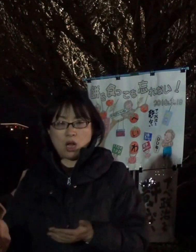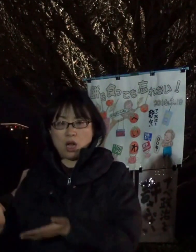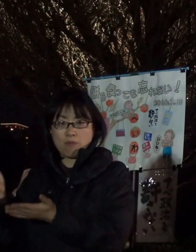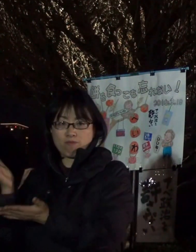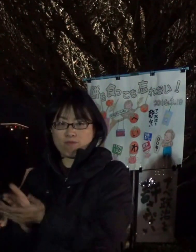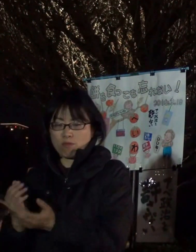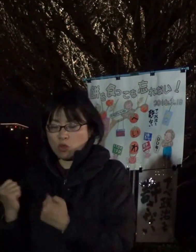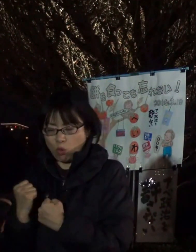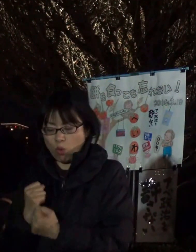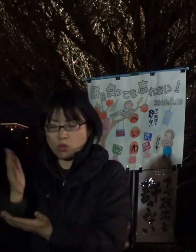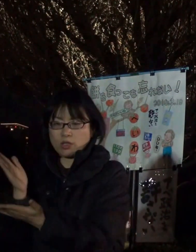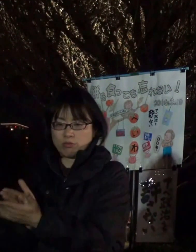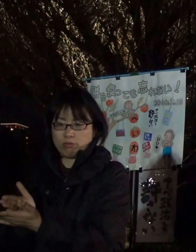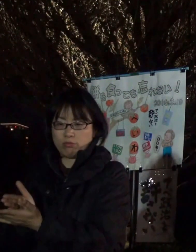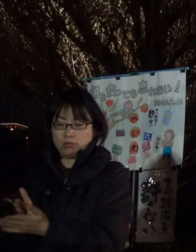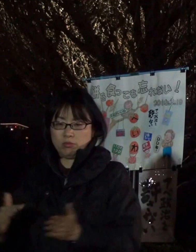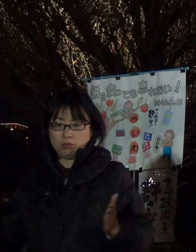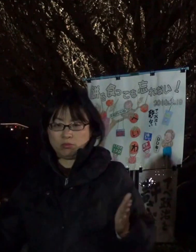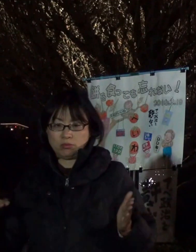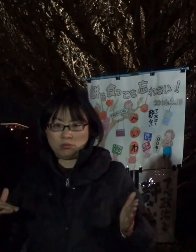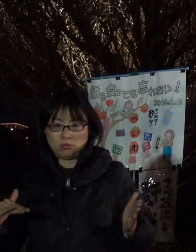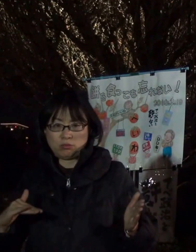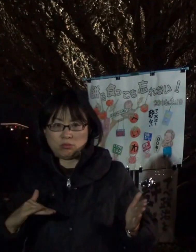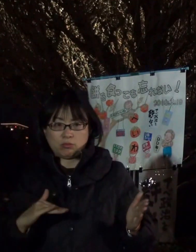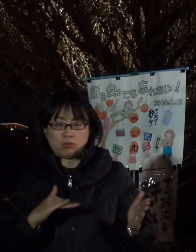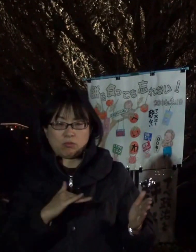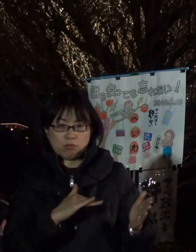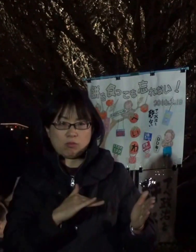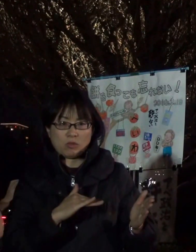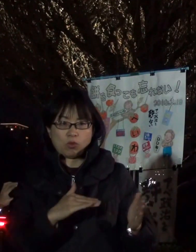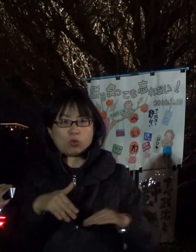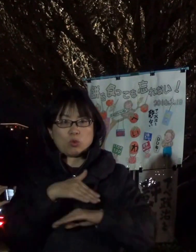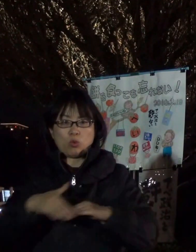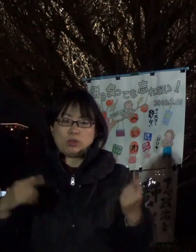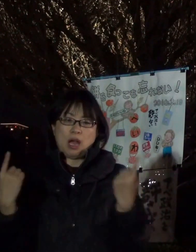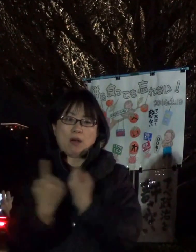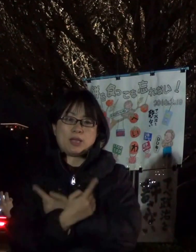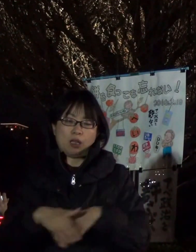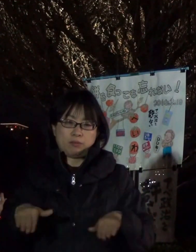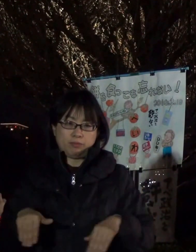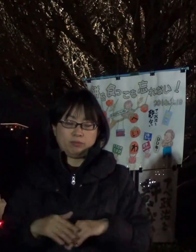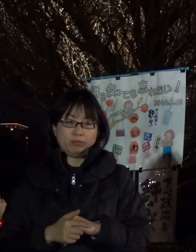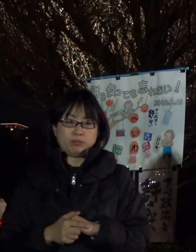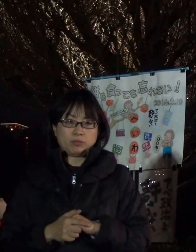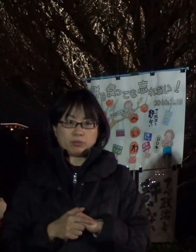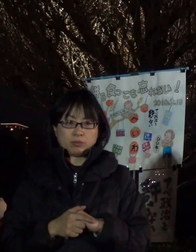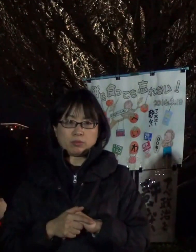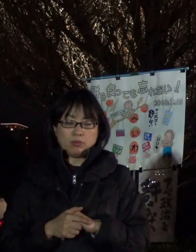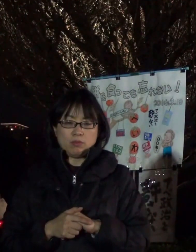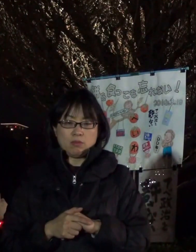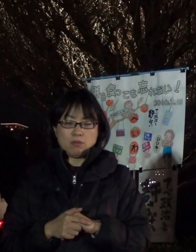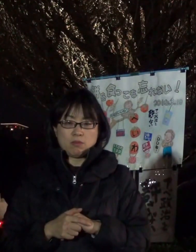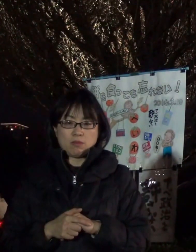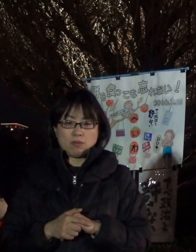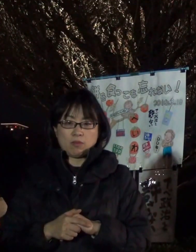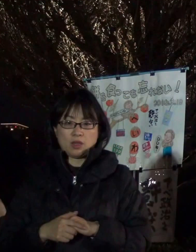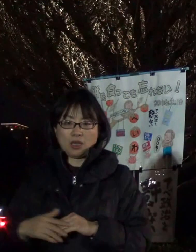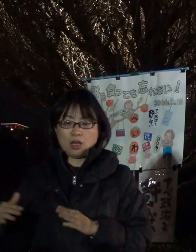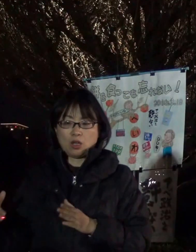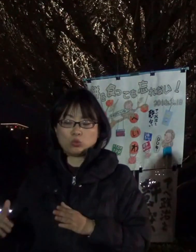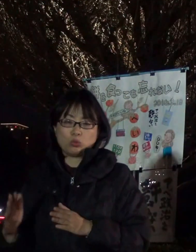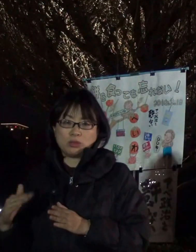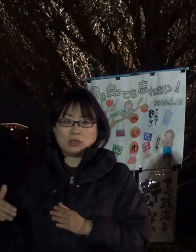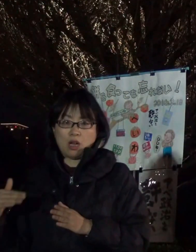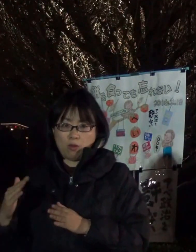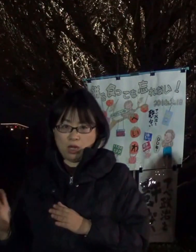て建屋から海抜4メートルの4メートル前の流出をまず抑え込んで、4メート